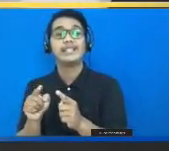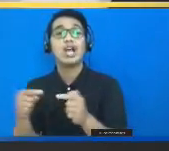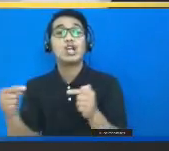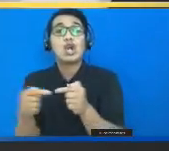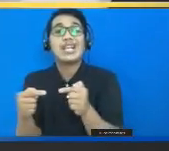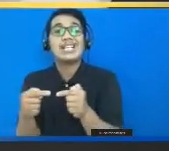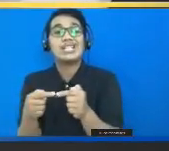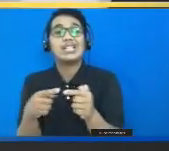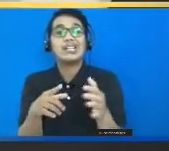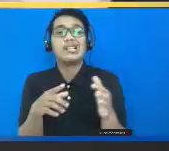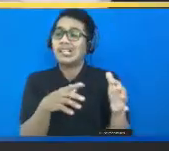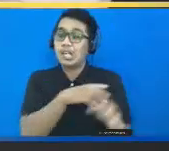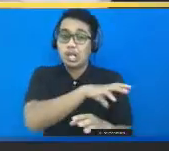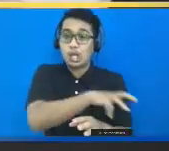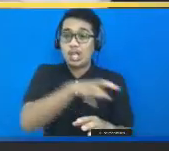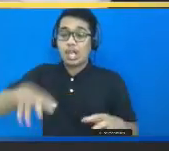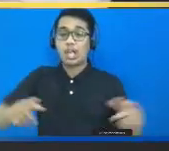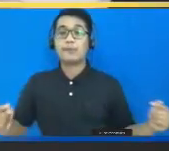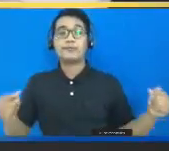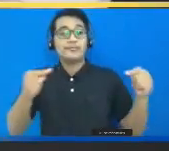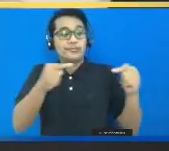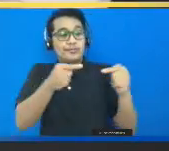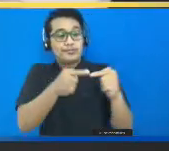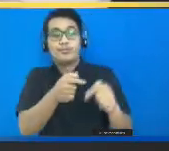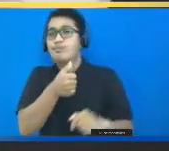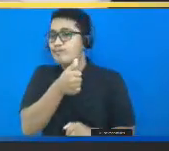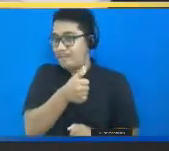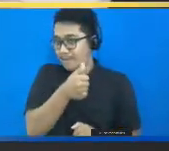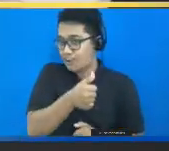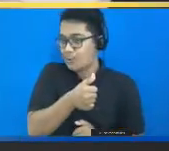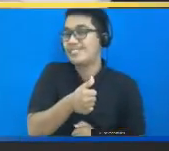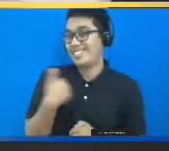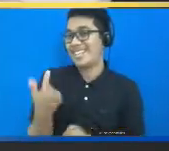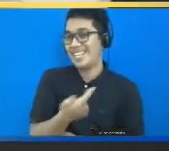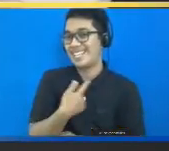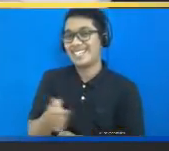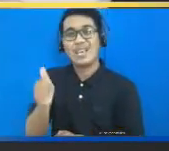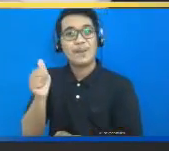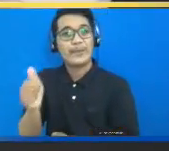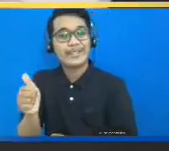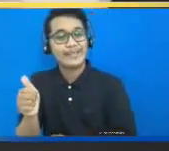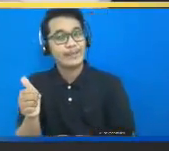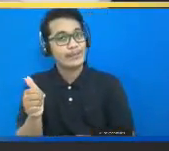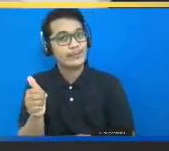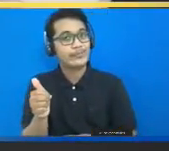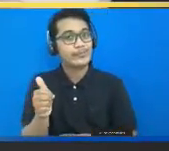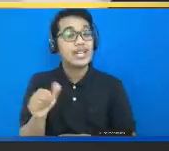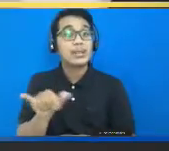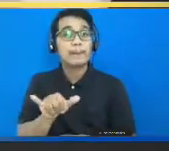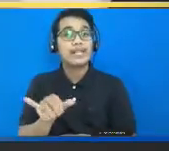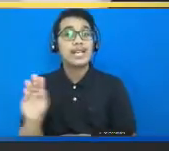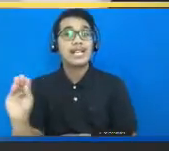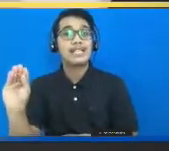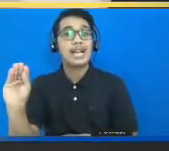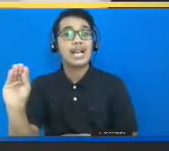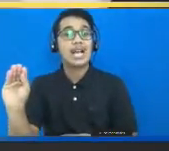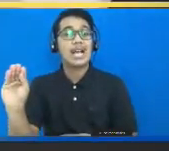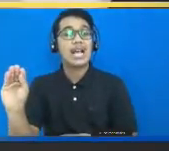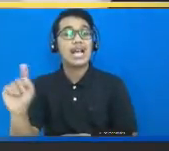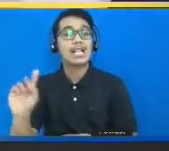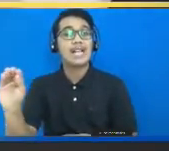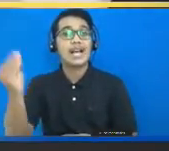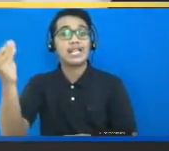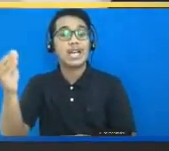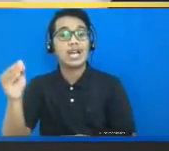koneksi antar provinsinya itu jauh lebih bagus kita juga udah jadinya Jakarta juga udah mengurangi kita